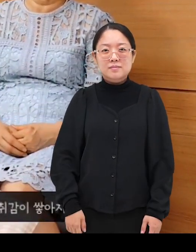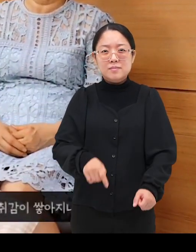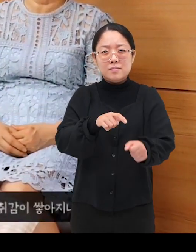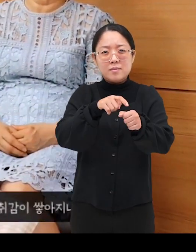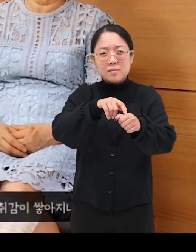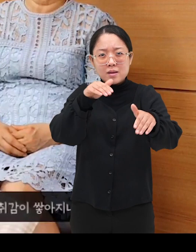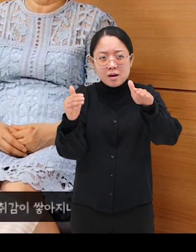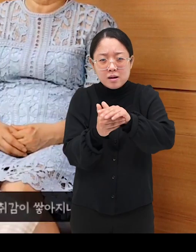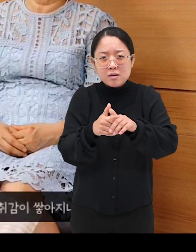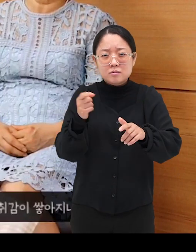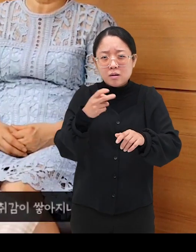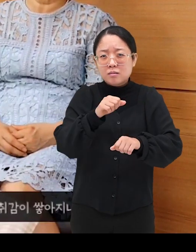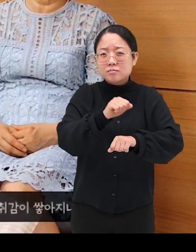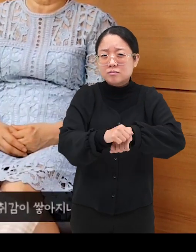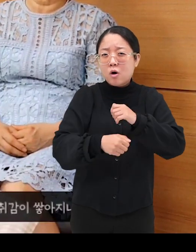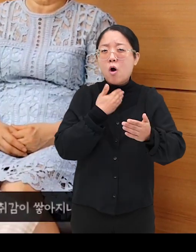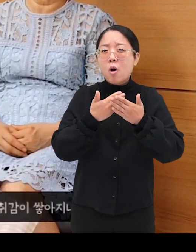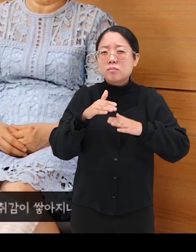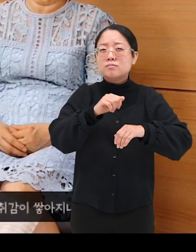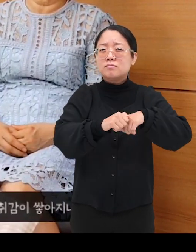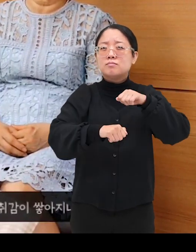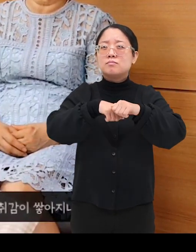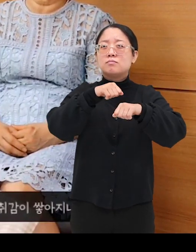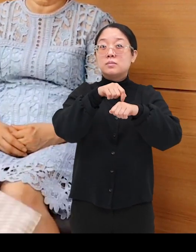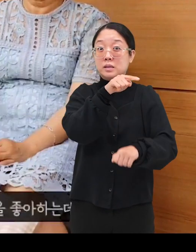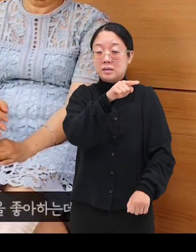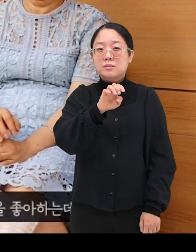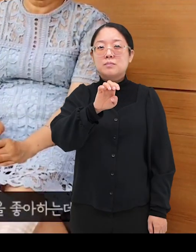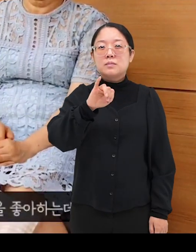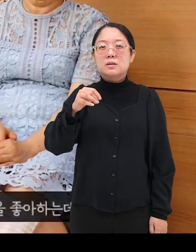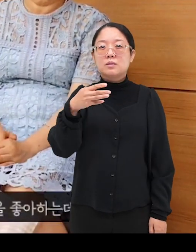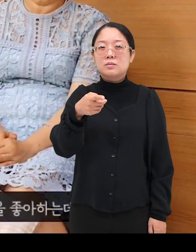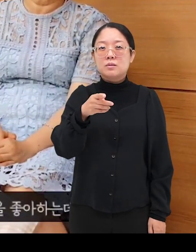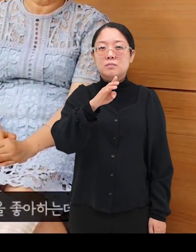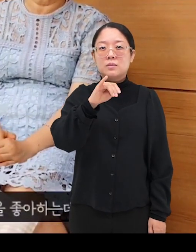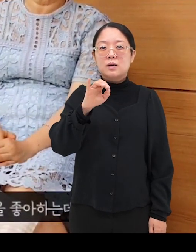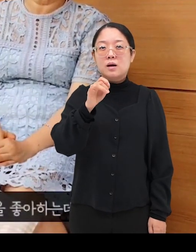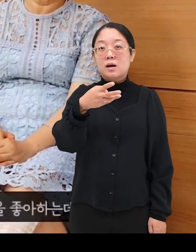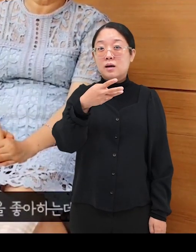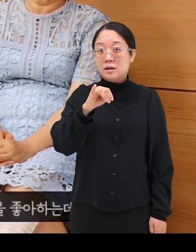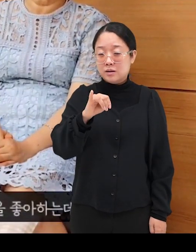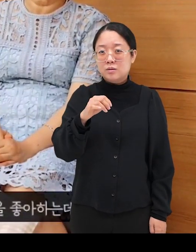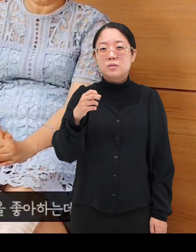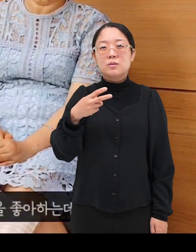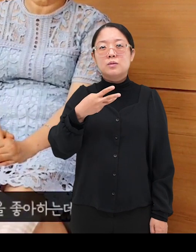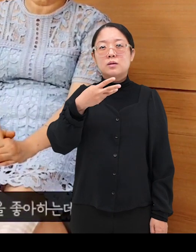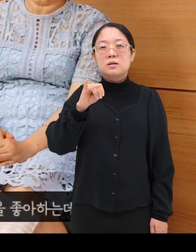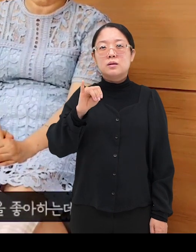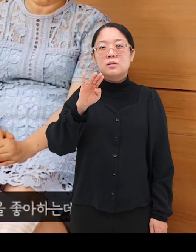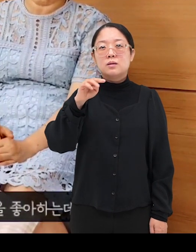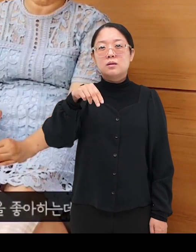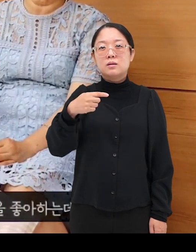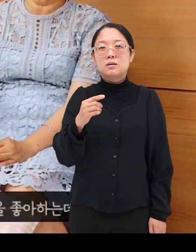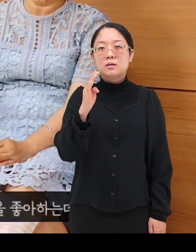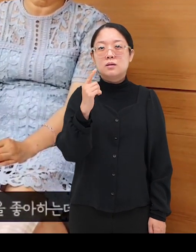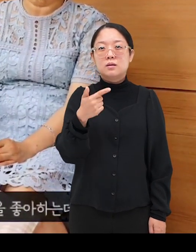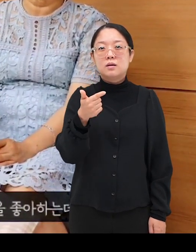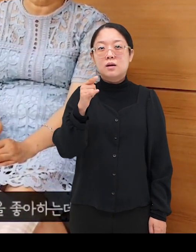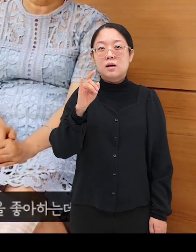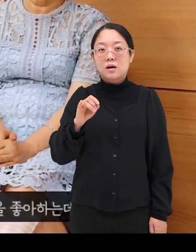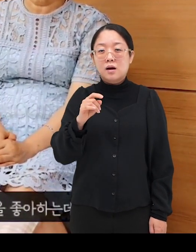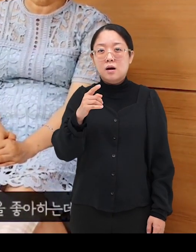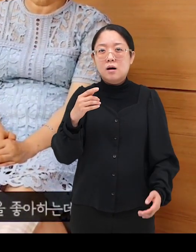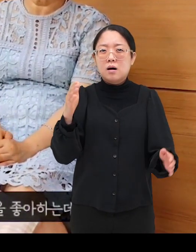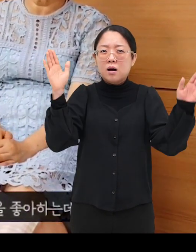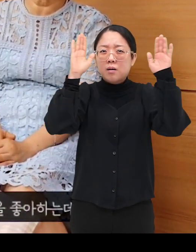그런 계기가 되는 것 같아요. 그런 성취감이 자꾸만 쌓아지는 것 같아요. 이제 피터 비엘이라고 리스본행 야간 열차라는 책을